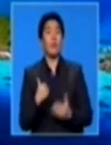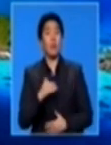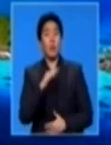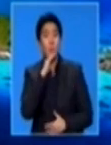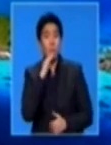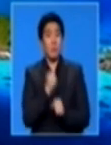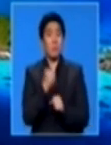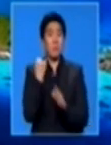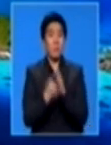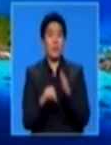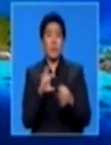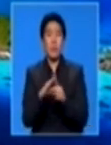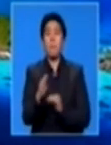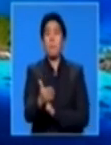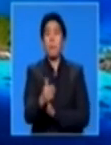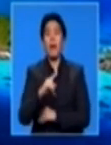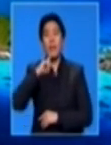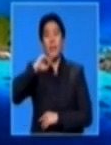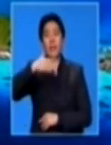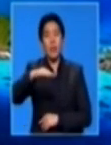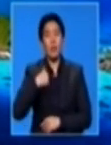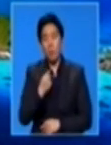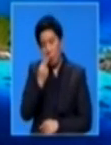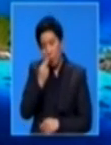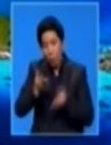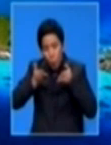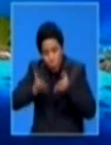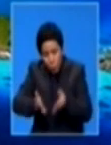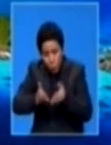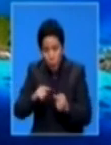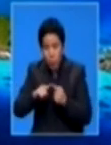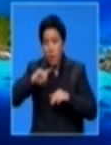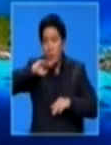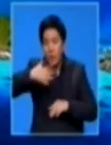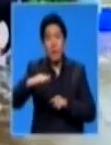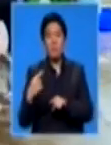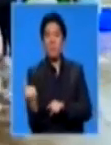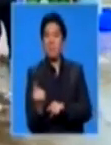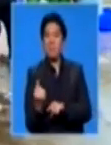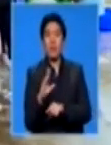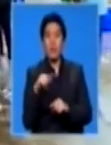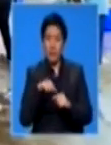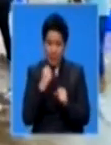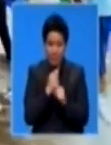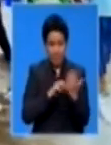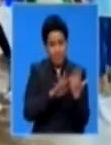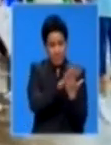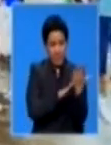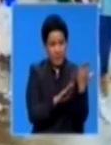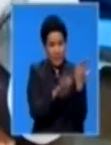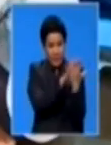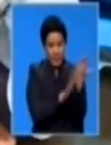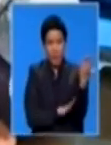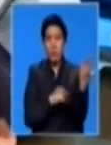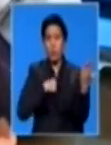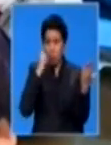กระทำความผิดทางประมงนั้นผมไม่อยากให้มองเฉพาะในทะเลอย่างเดียวนะครับบนฝั่งเช่นเดียวกันนะครับ